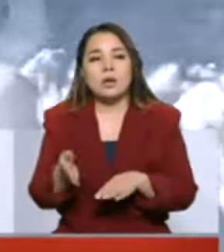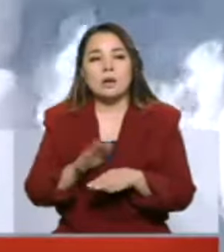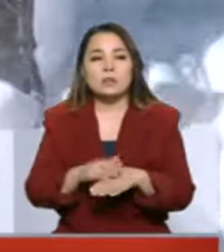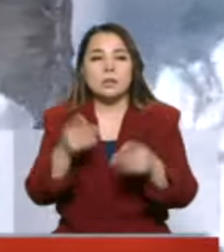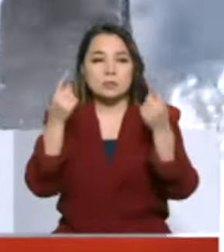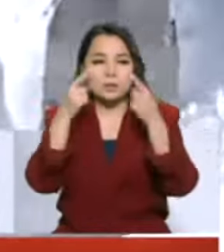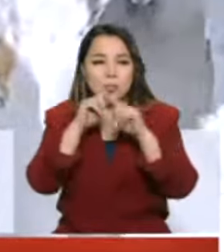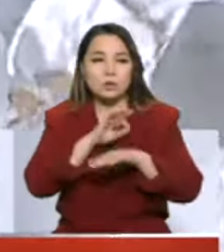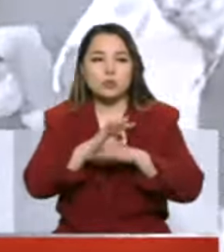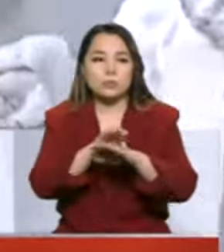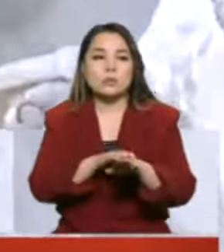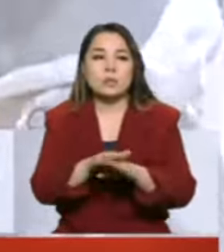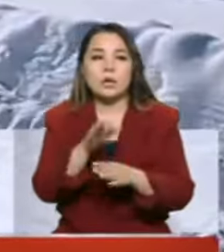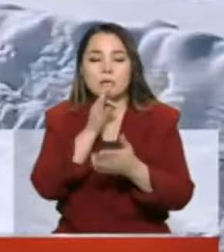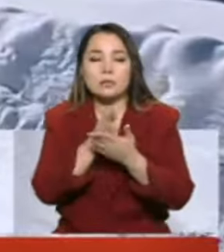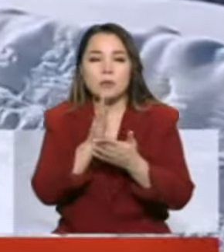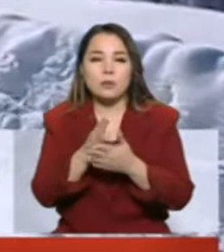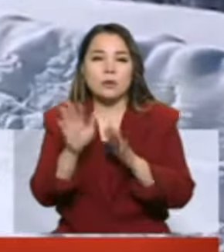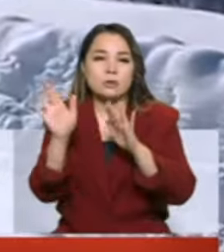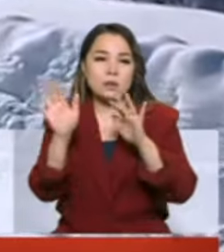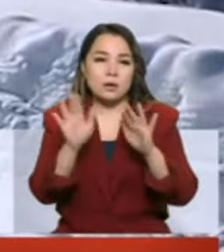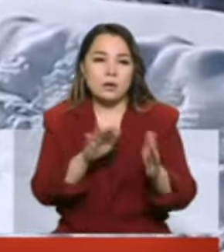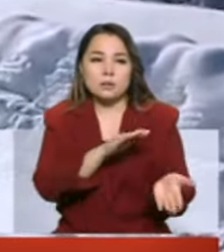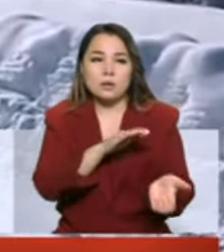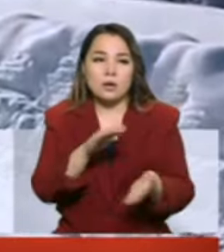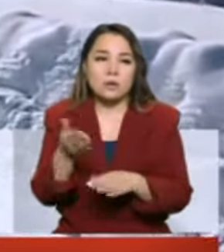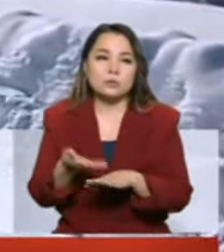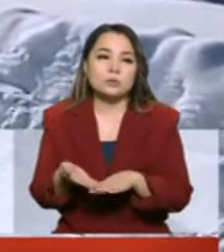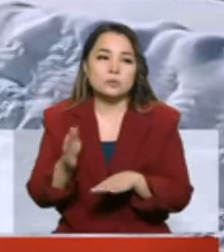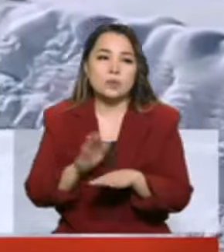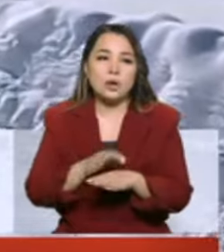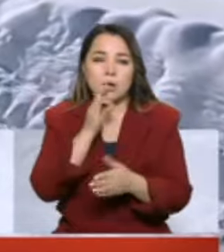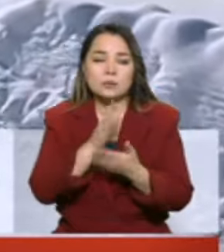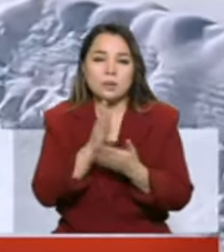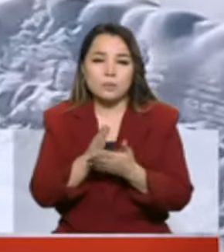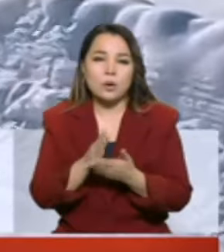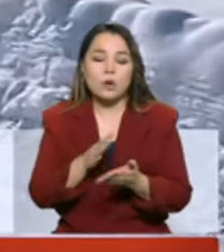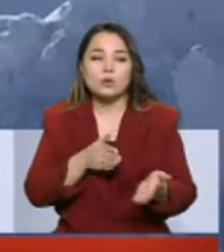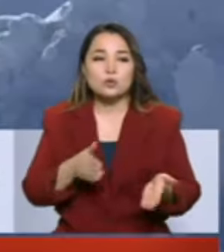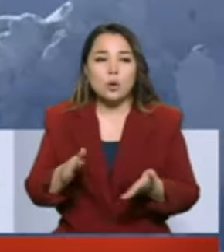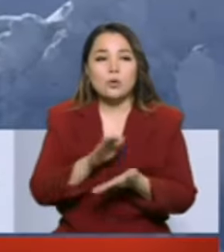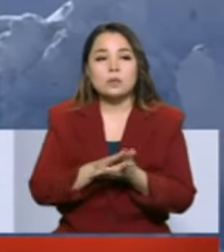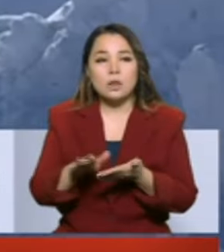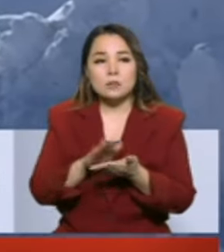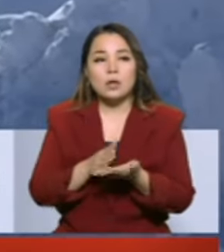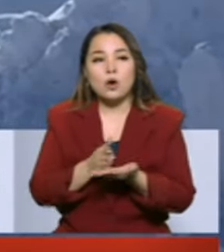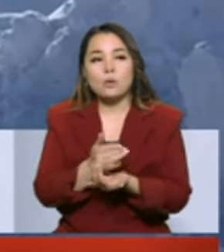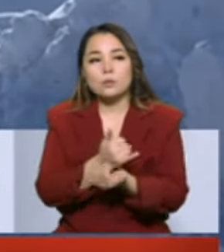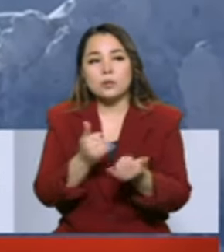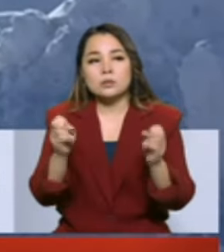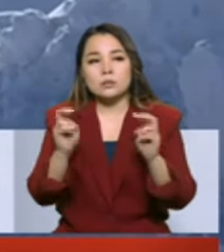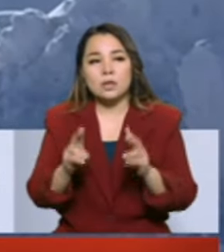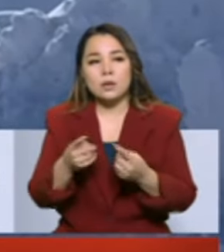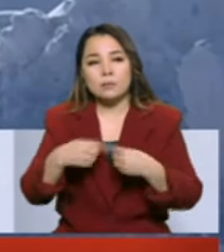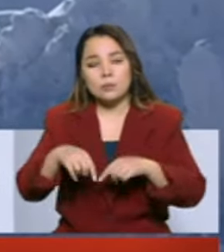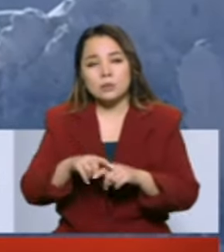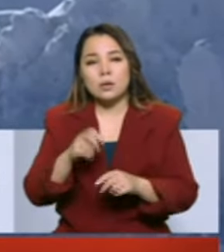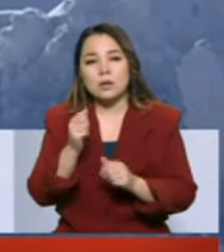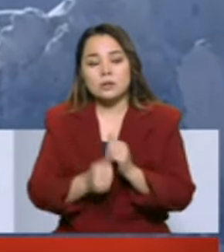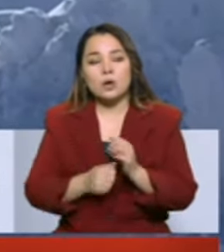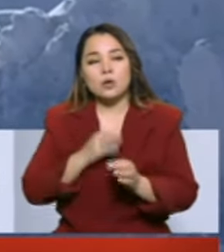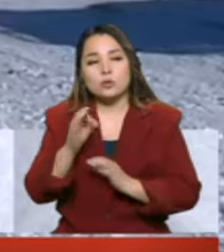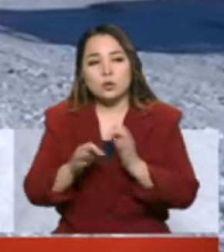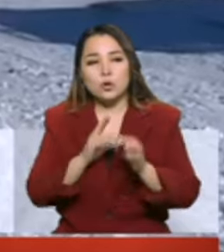техниканы жұмылдырған хабарлады. Қалың қарды алу қиындық туғызып жатыр. Дегенмен жол тазалығына жауапты коммуналдық мекеме жұмысшылары